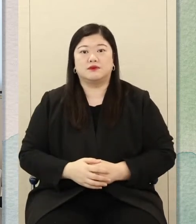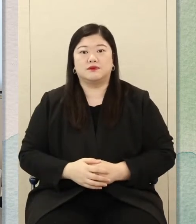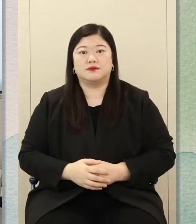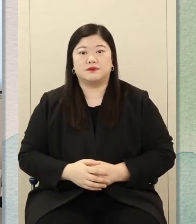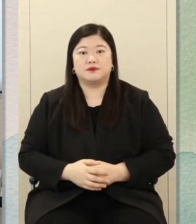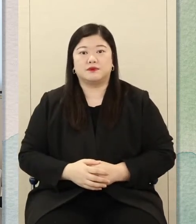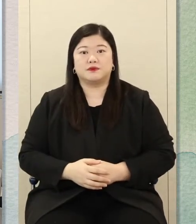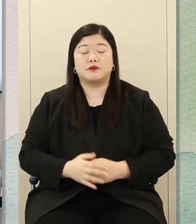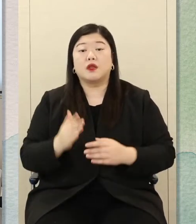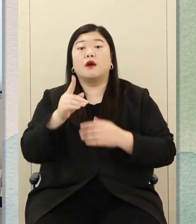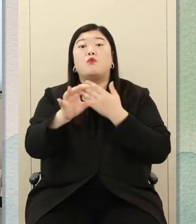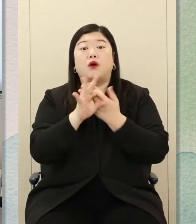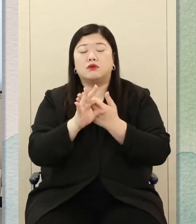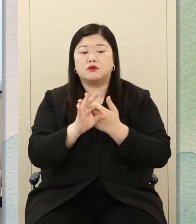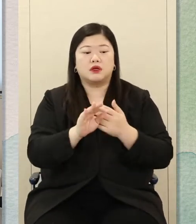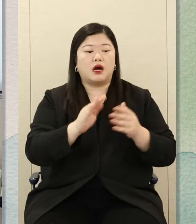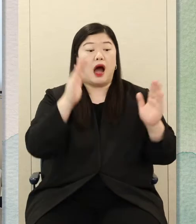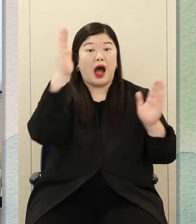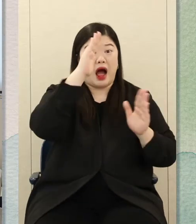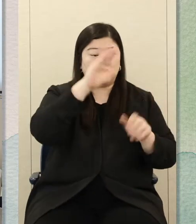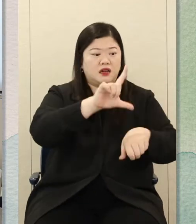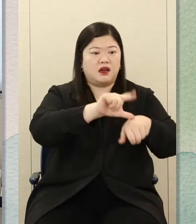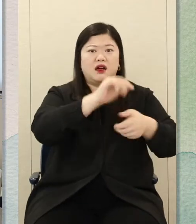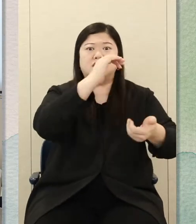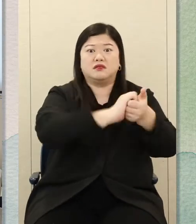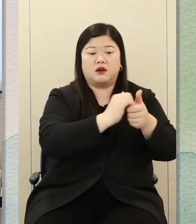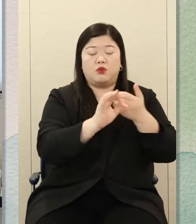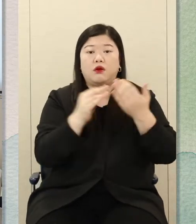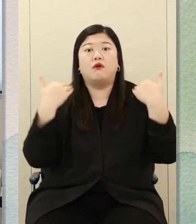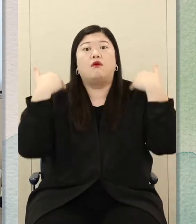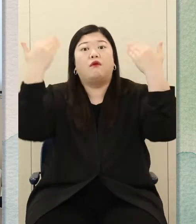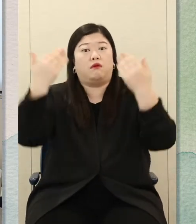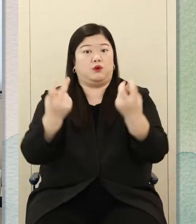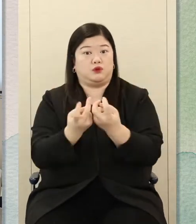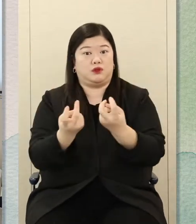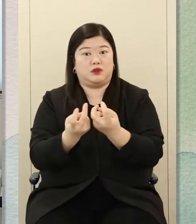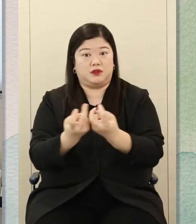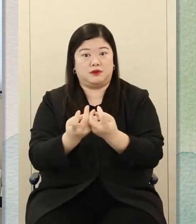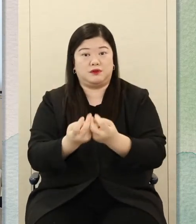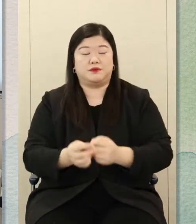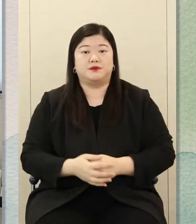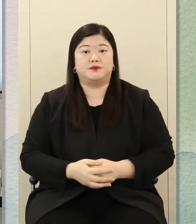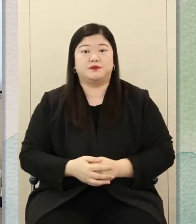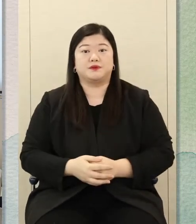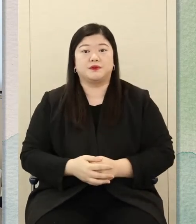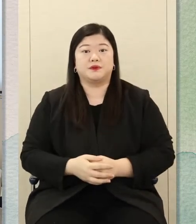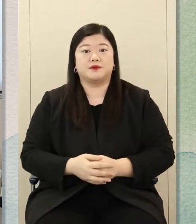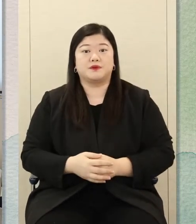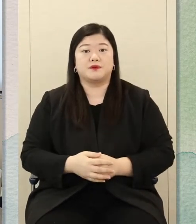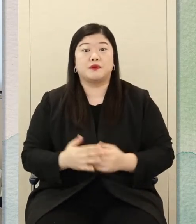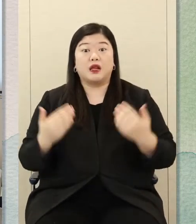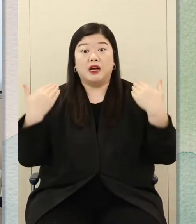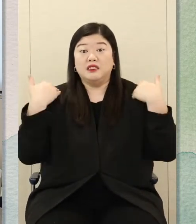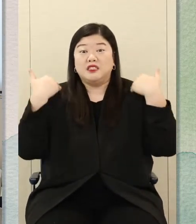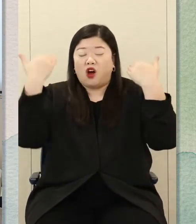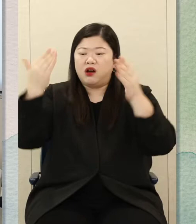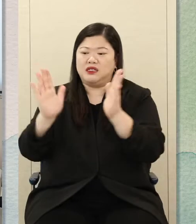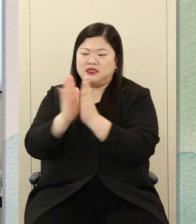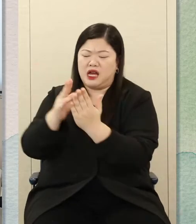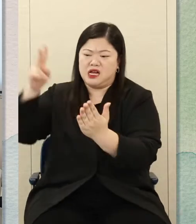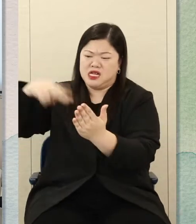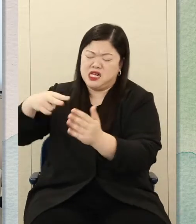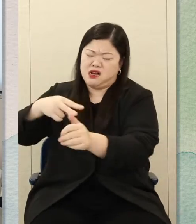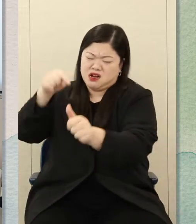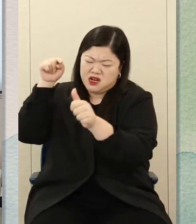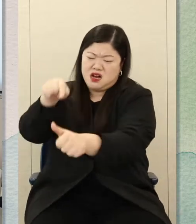가능한데 성인들은 강제할 수 있는 수단이 없거든요. 그러니까 성인들한테 책 읽어라고 막